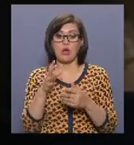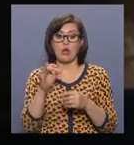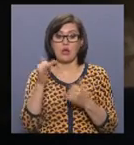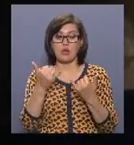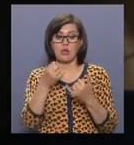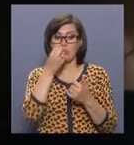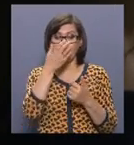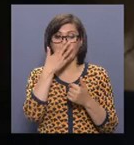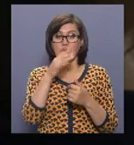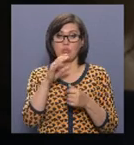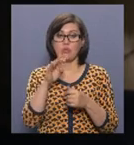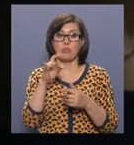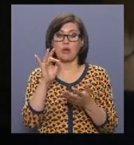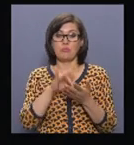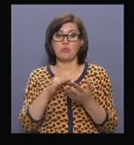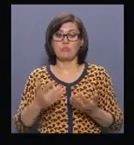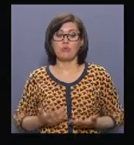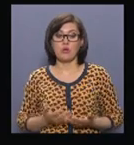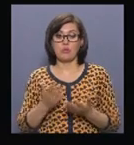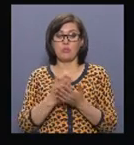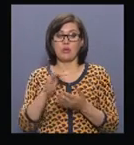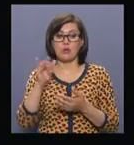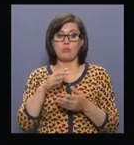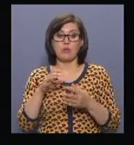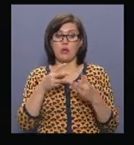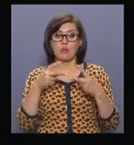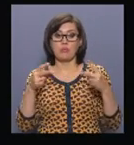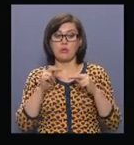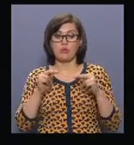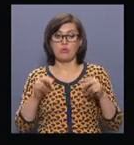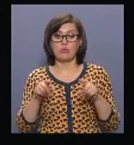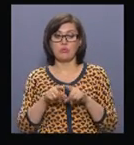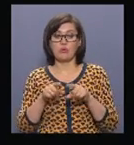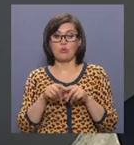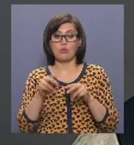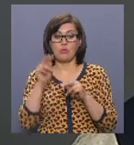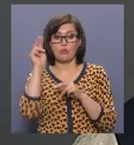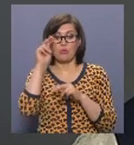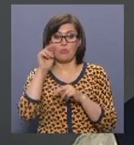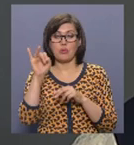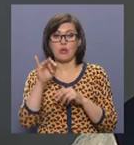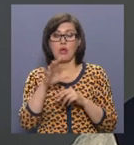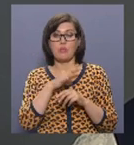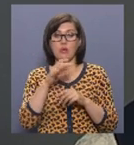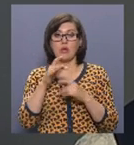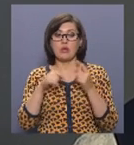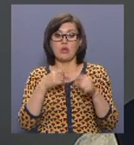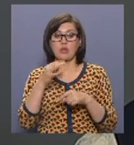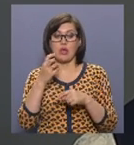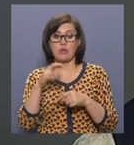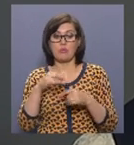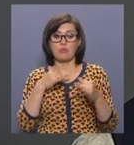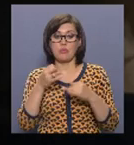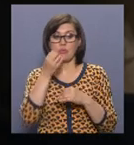қазір Жапонияның Цукуба қаласында тұрып жатыр. Сонда салыстырмалы педагогикадан сабақ береді. Біз Қуанышпен Skype арқылы байланысқа